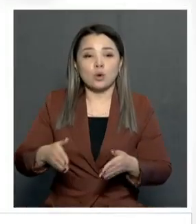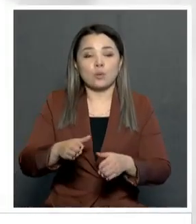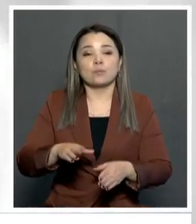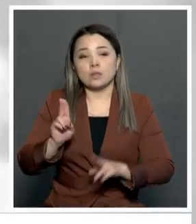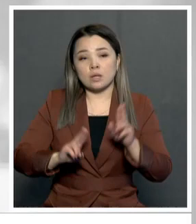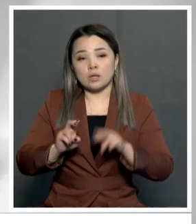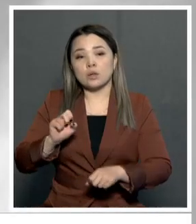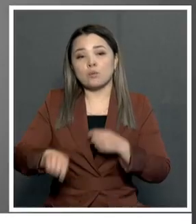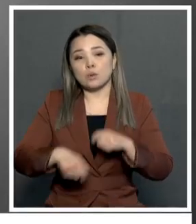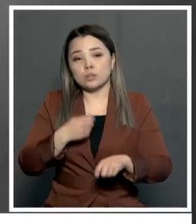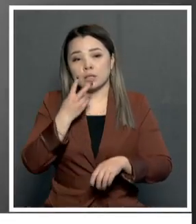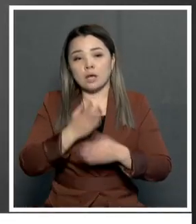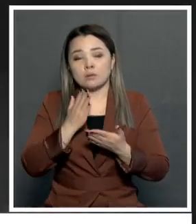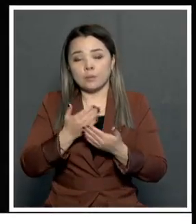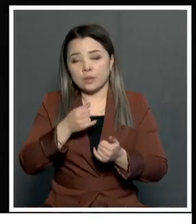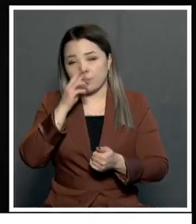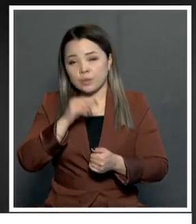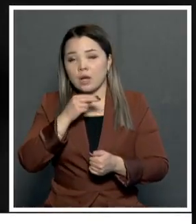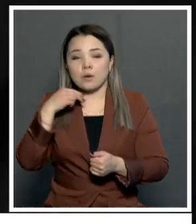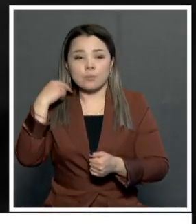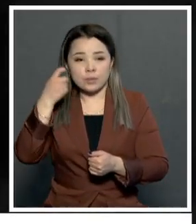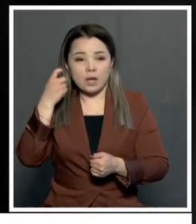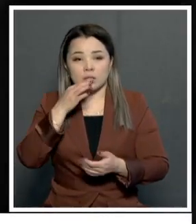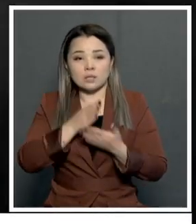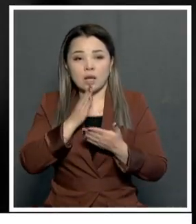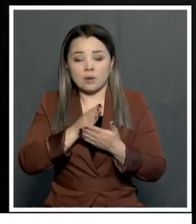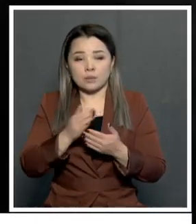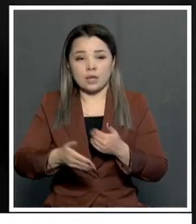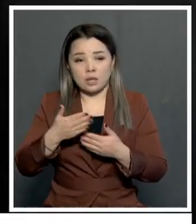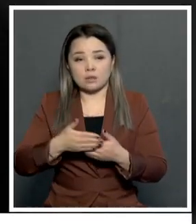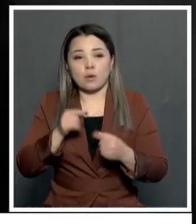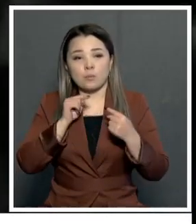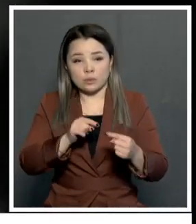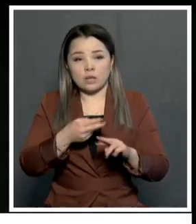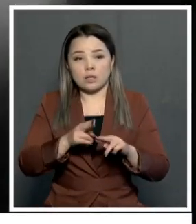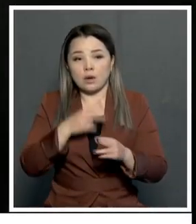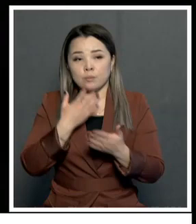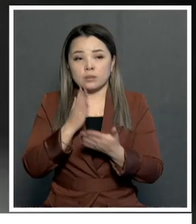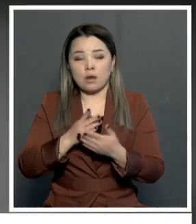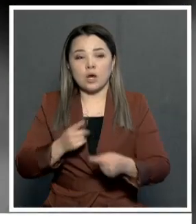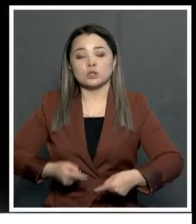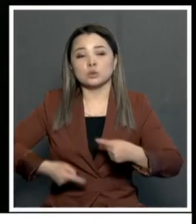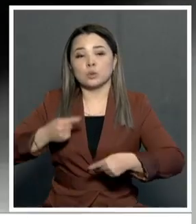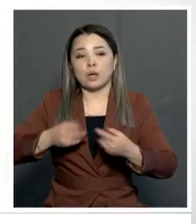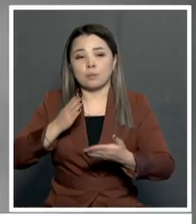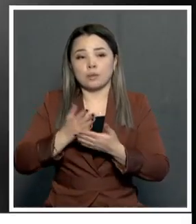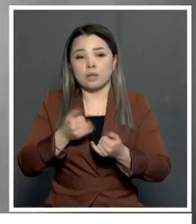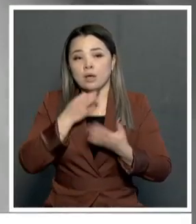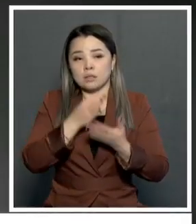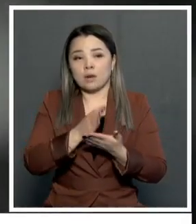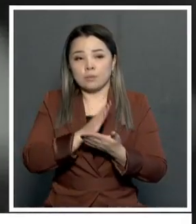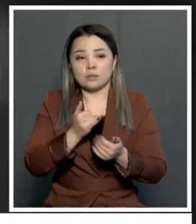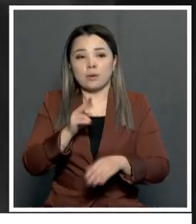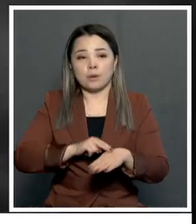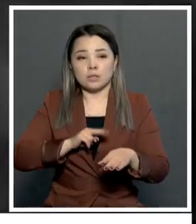масаң күйде тізгінге отырған деген айып таққан. Бірақ ол мұнымен келіспей қарсылық білдіріп, сол жерде жанжал туындады. Әл бермеген соң